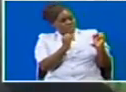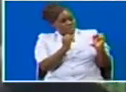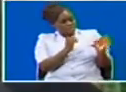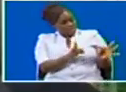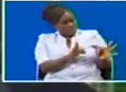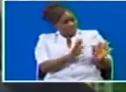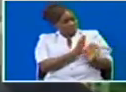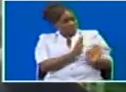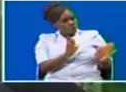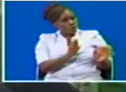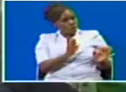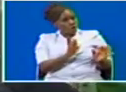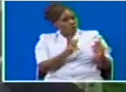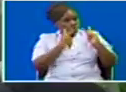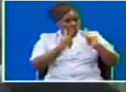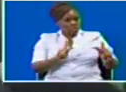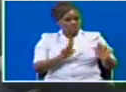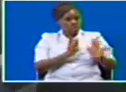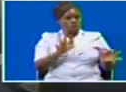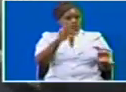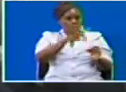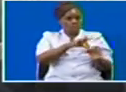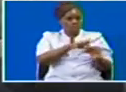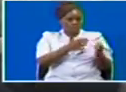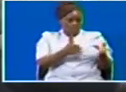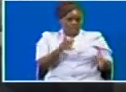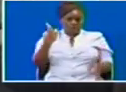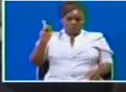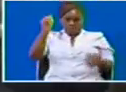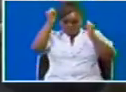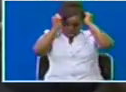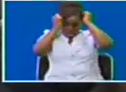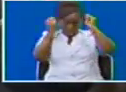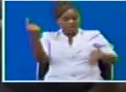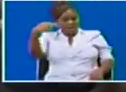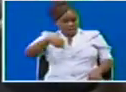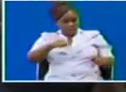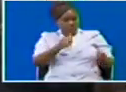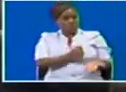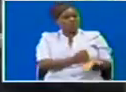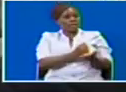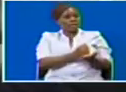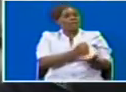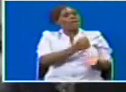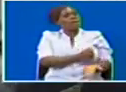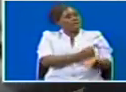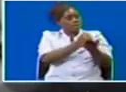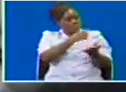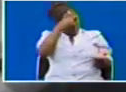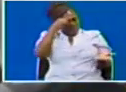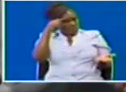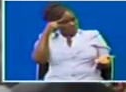hivyo hakuna kura. Nasema na hii hatua ya rais wametuma KDF jeshi itasaidia? Itasaidia kwa